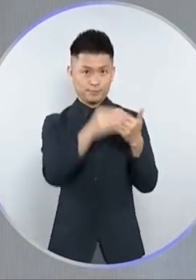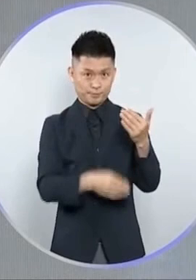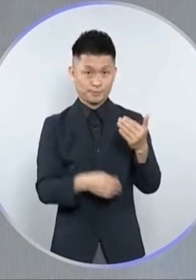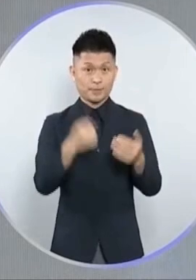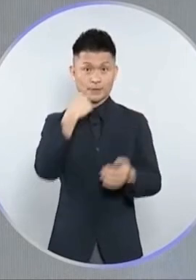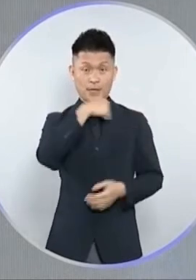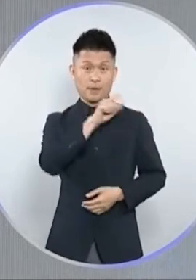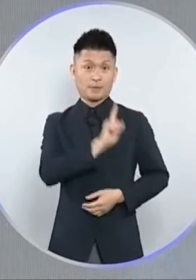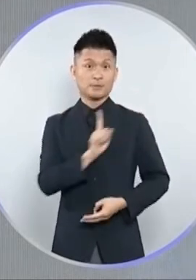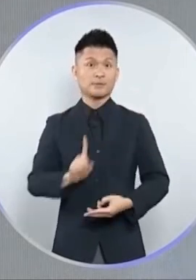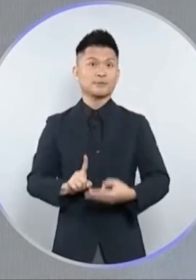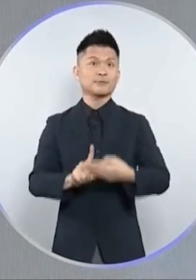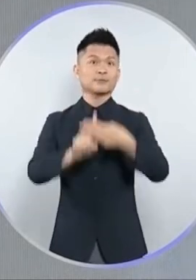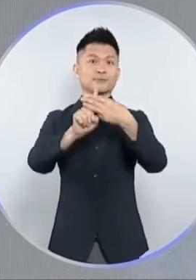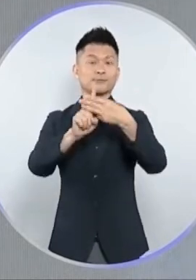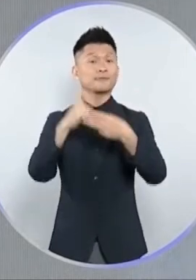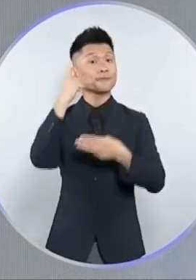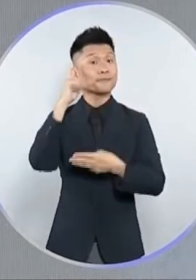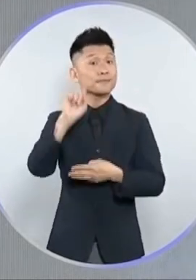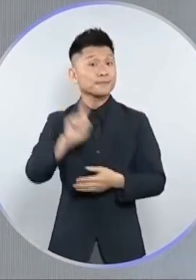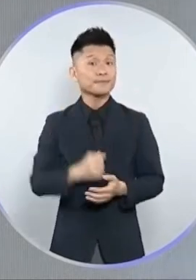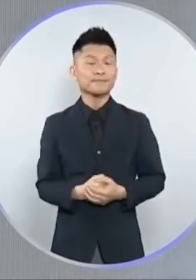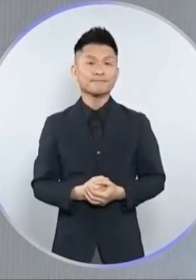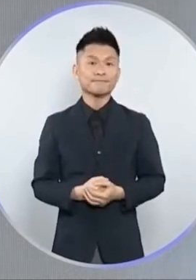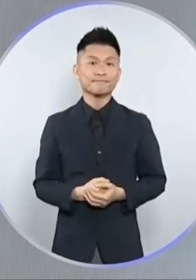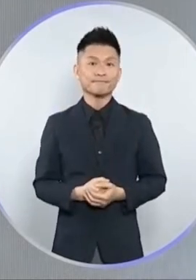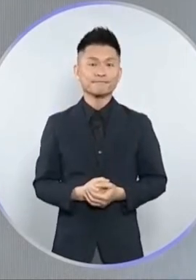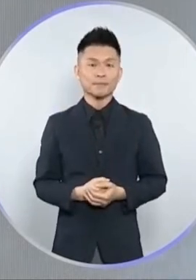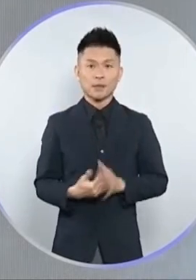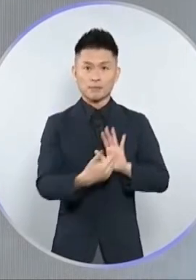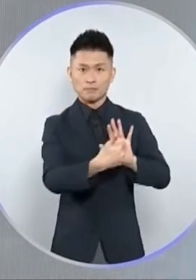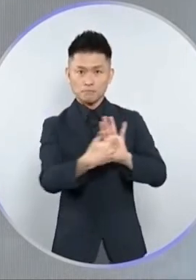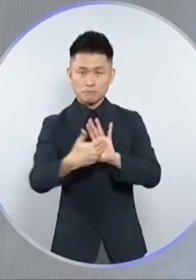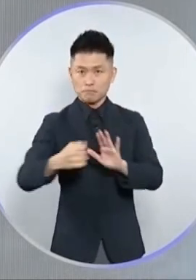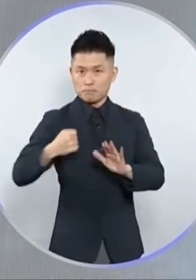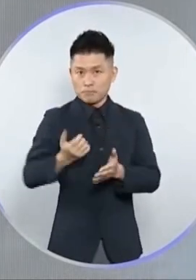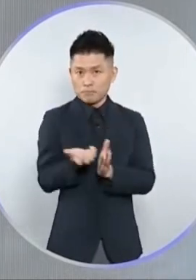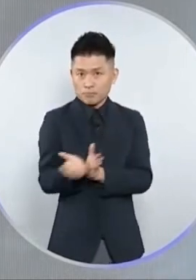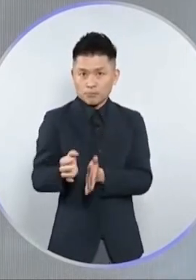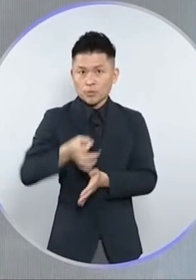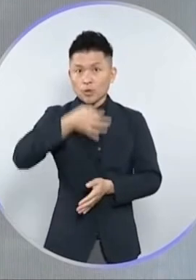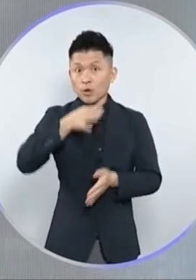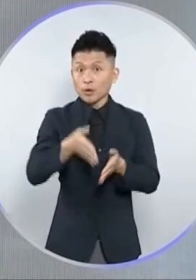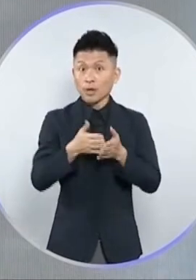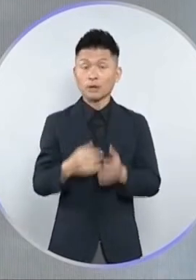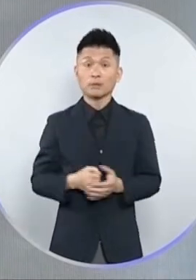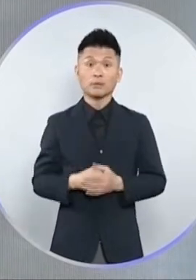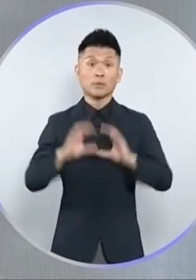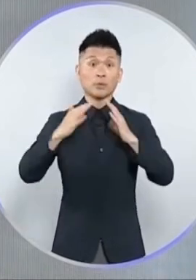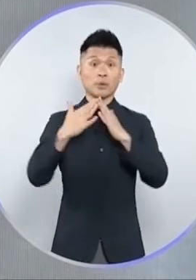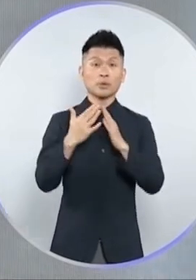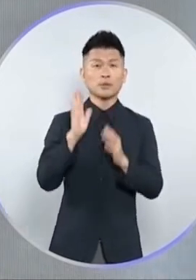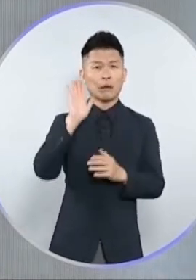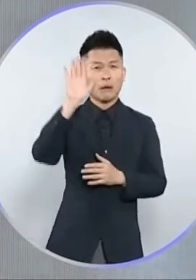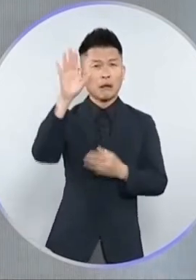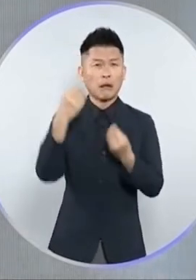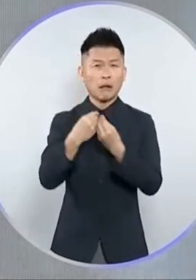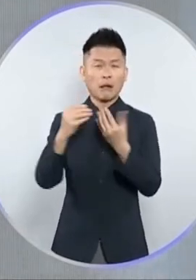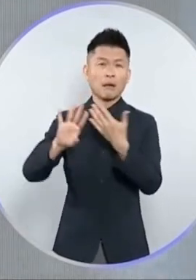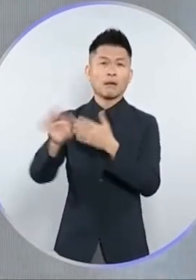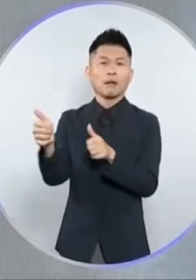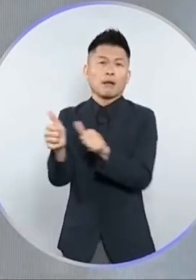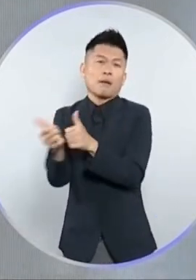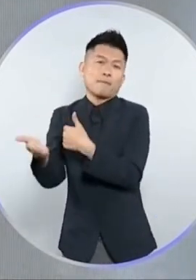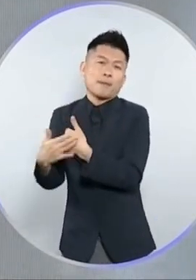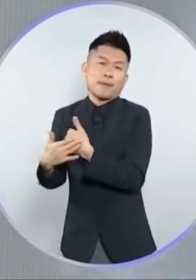自主，意思就是说，我们还是要足够的防卫力量，也不能把整个国家的前途寄托在别人的